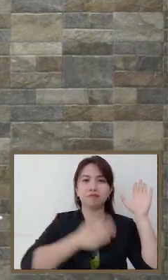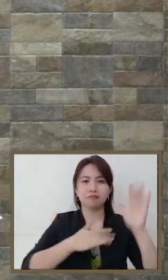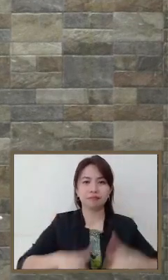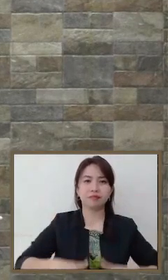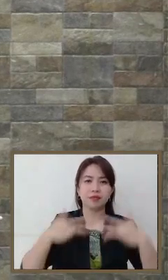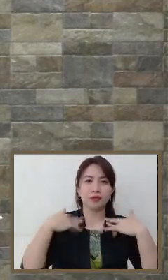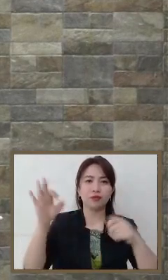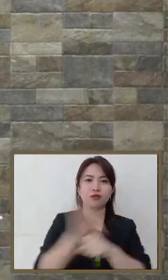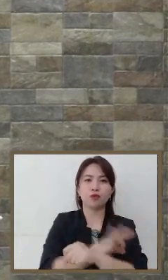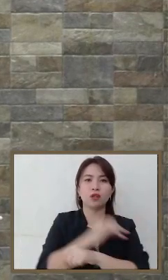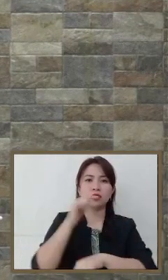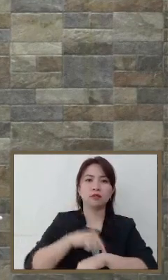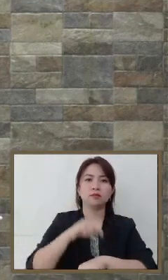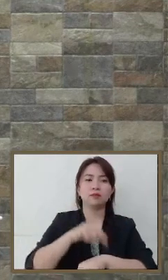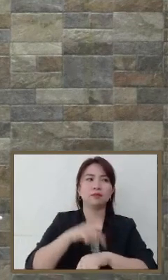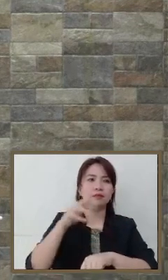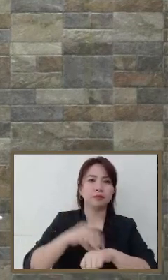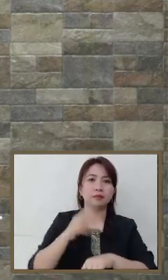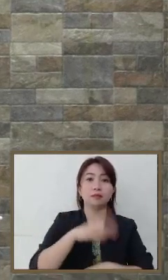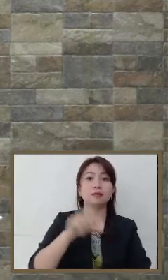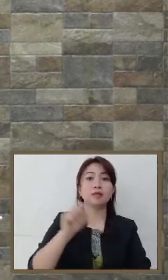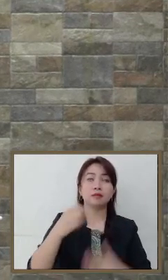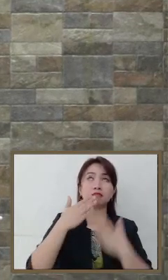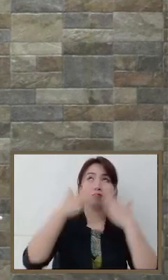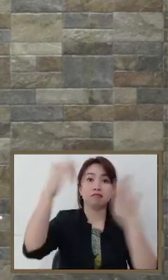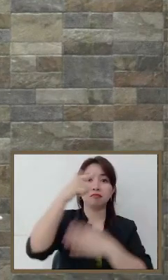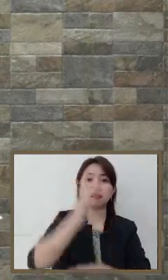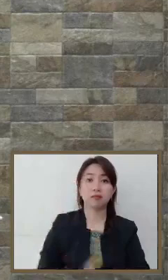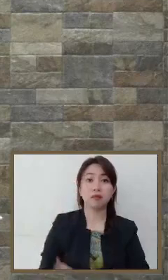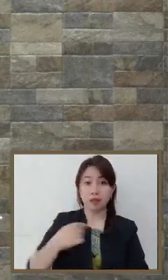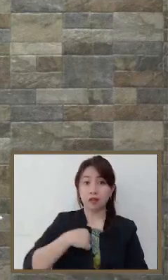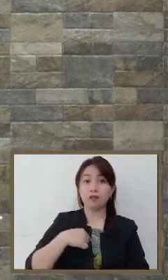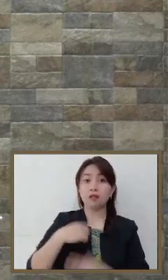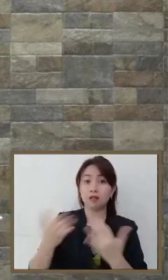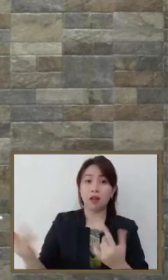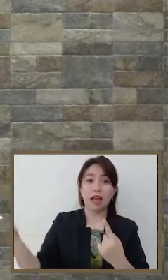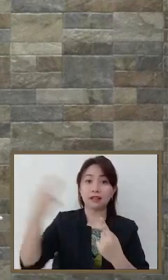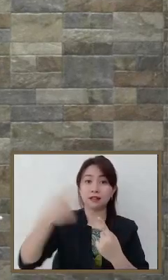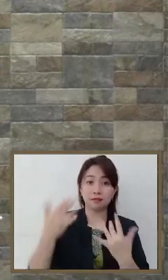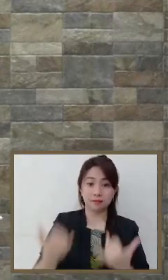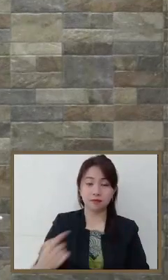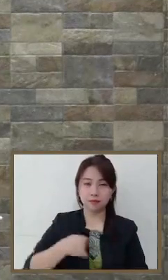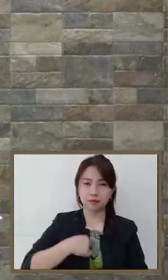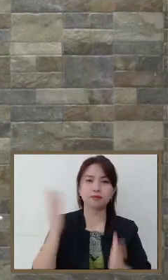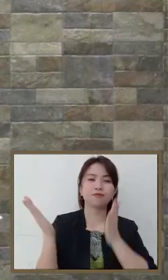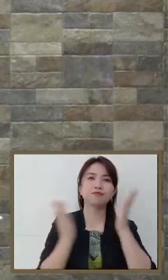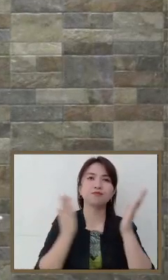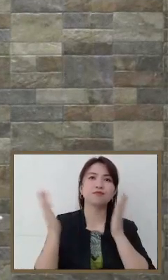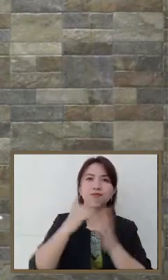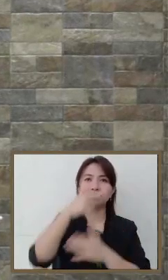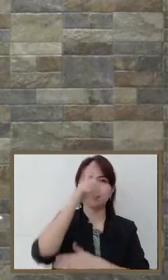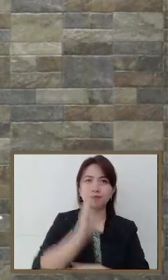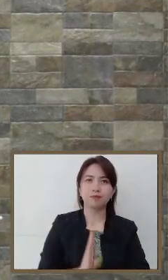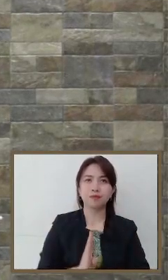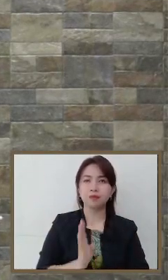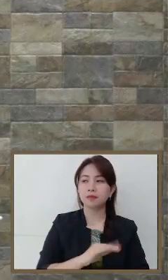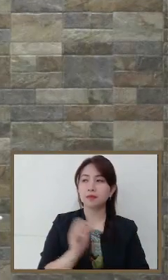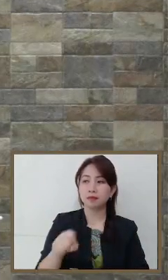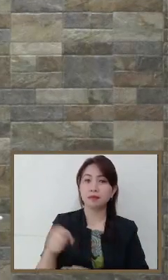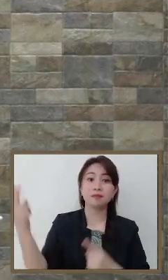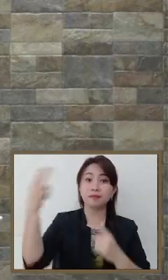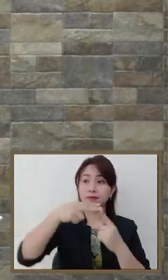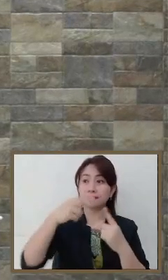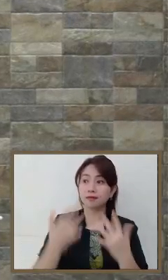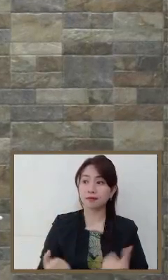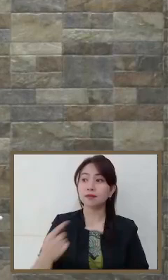full time basis at salamat na hanggang ngayon po ay meron pa rin pong pagkakataon na mapaglingkuran po ang Panginoon at hanggang ngayon ay